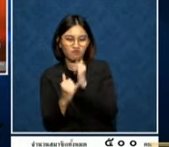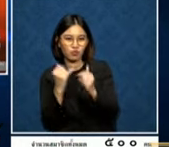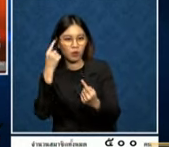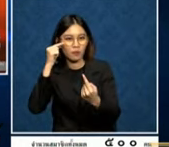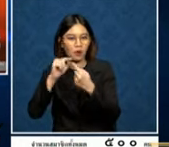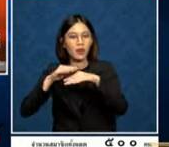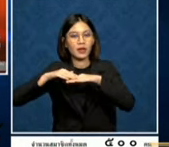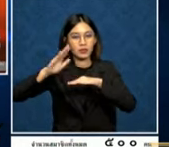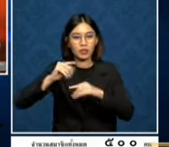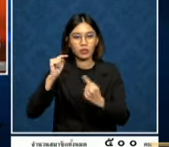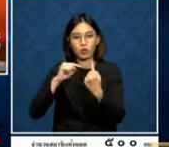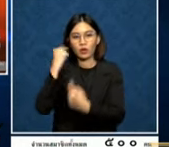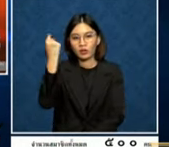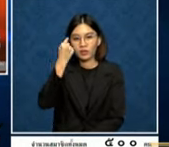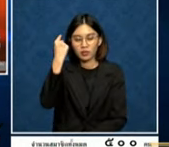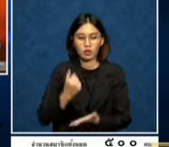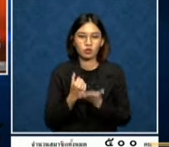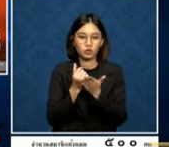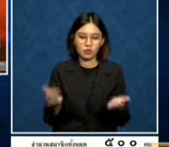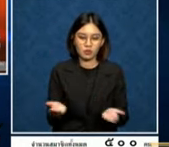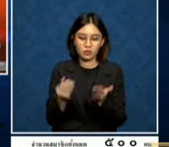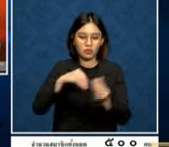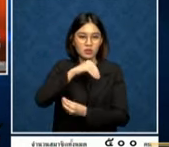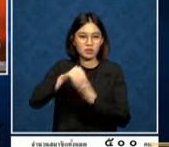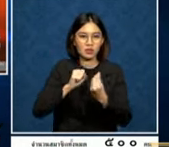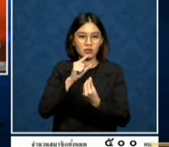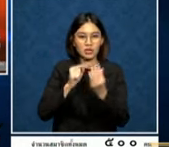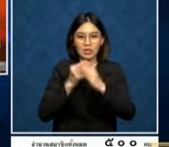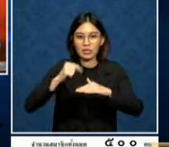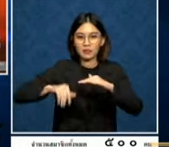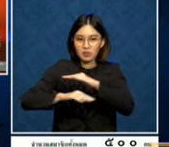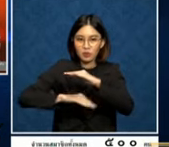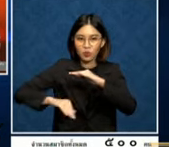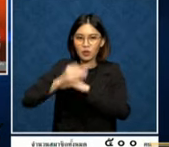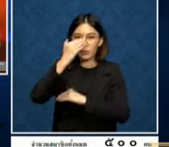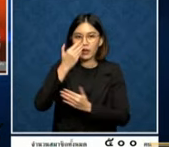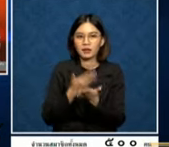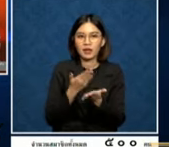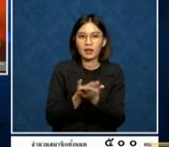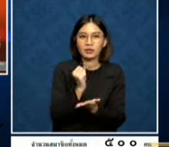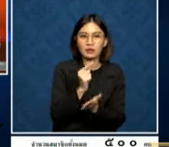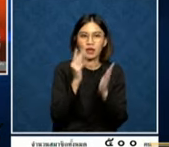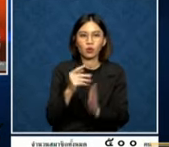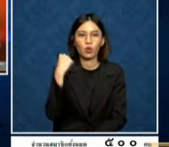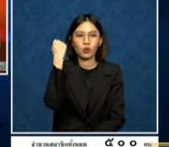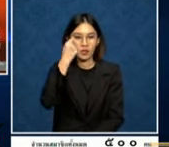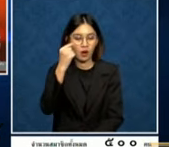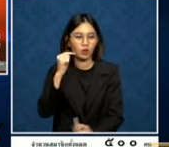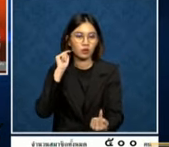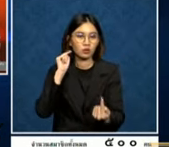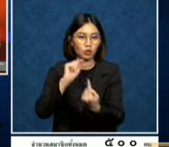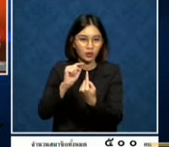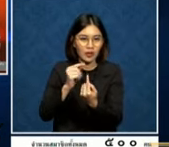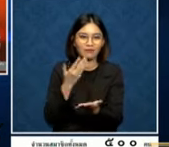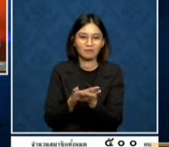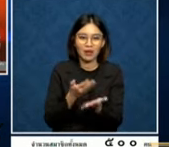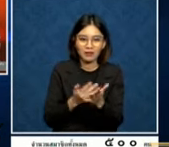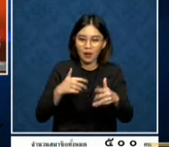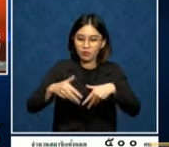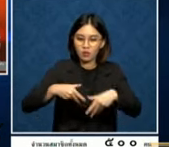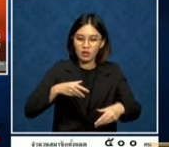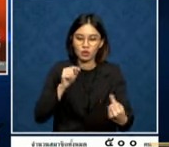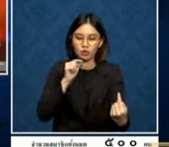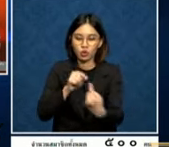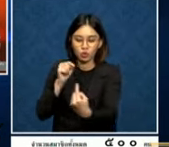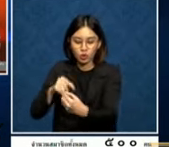พูดไว้ค่ะว่าการท่องเที่ยวนั้นจะไปช่วยกระตุ้นเศรษฐกิจตั้งแต่ฐานรากเพราะการใช้จ่ายของนักท่องเที่ยวจะส่งตรงนะคะไปถึงกระเป๋าของพี่น้อง